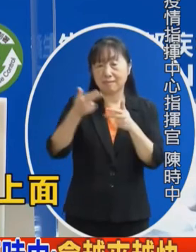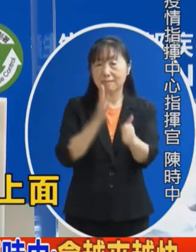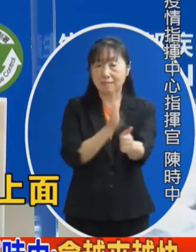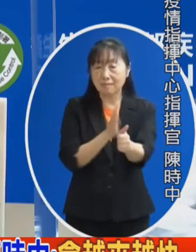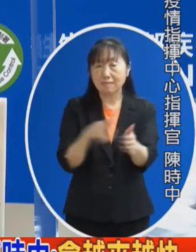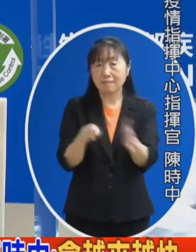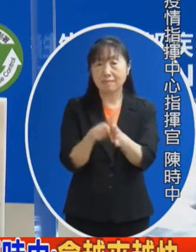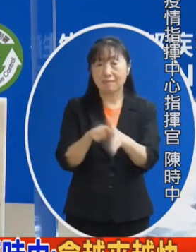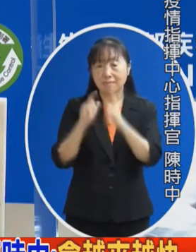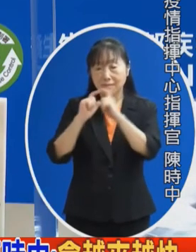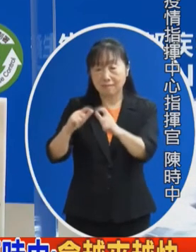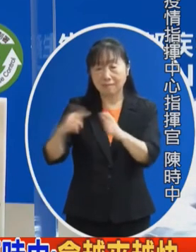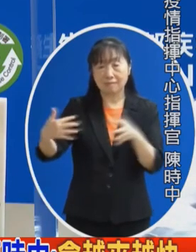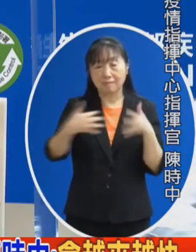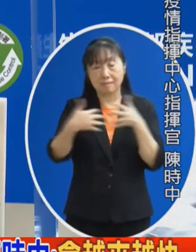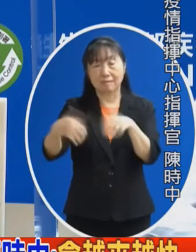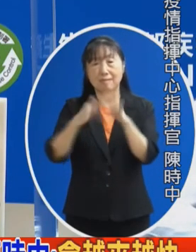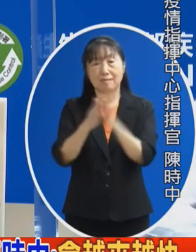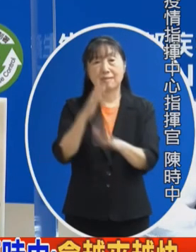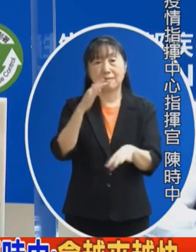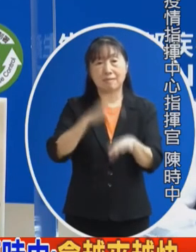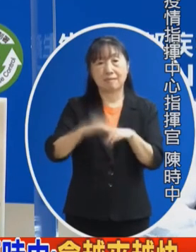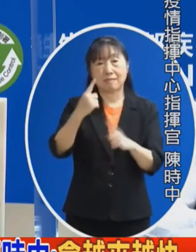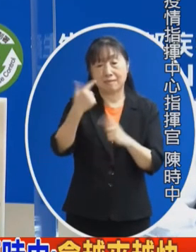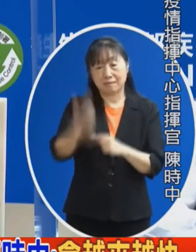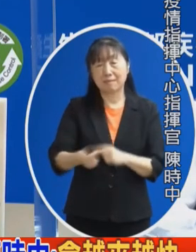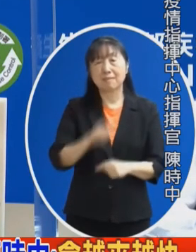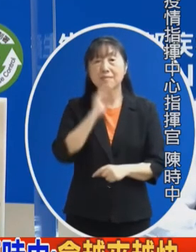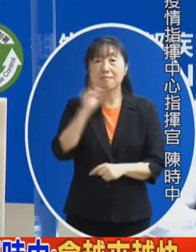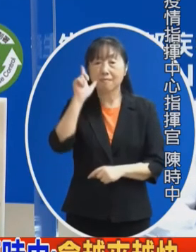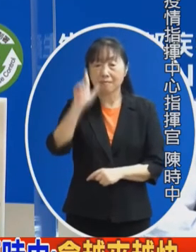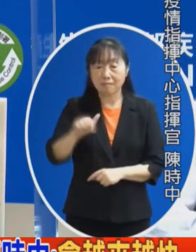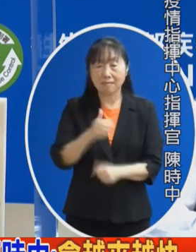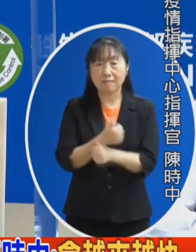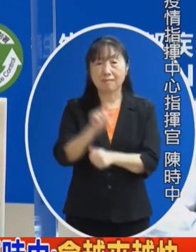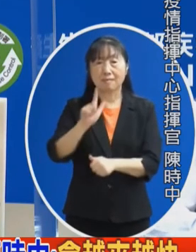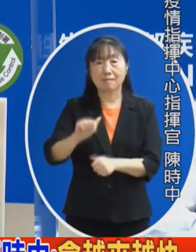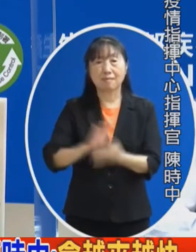在回答上面，那当然稍微慢一点，那慢慢熟了以后就会越来越快。